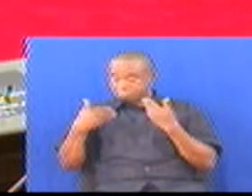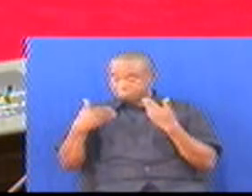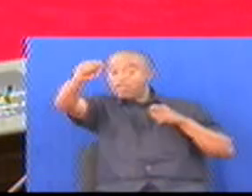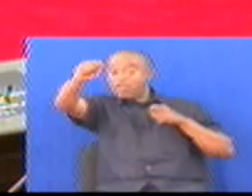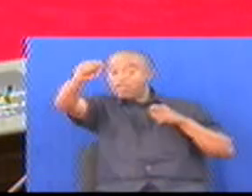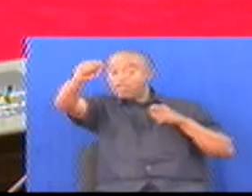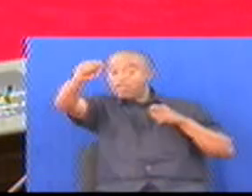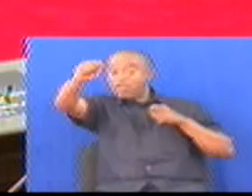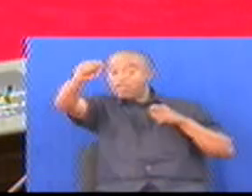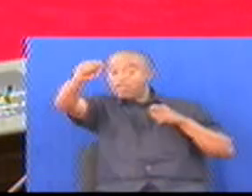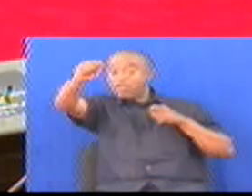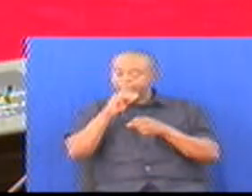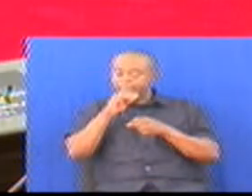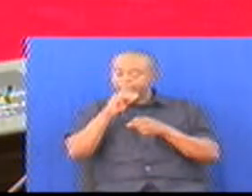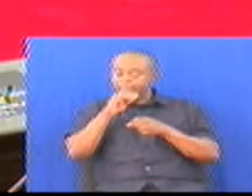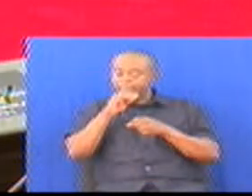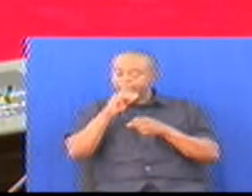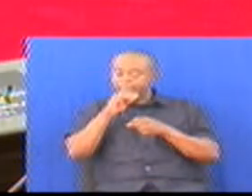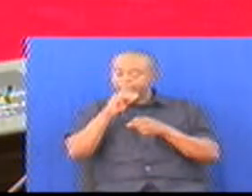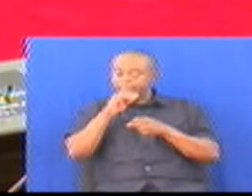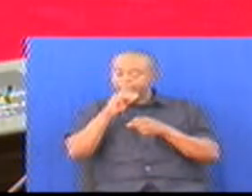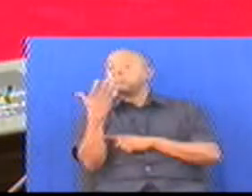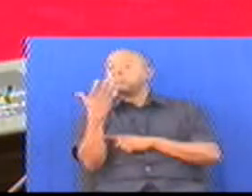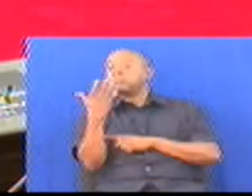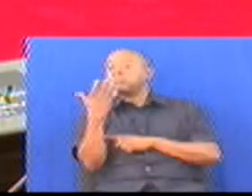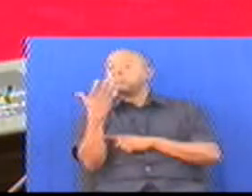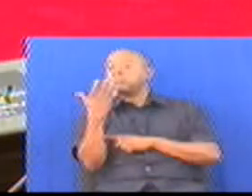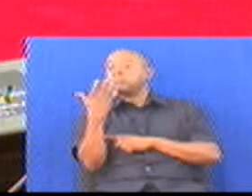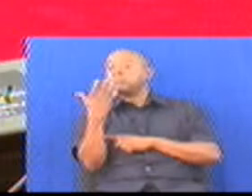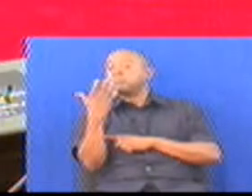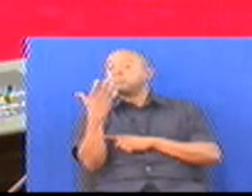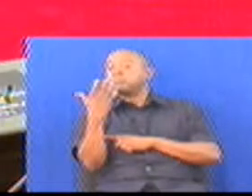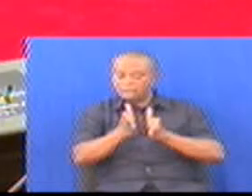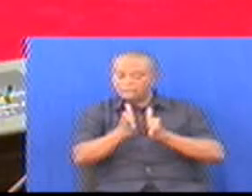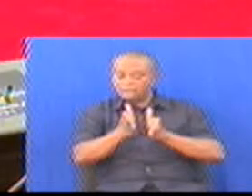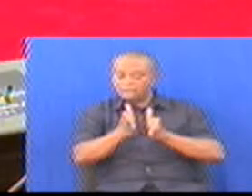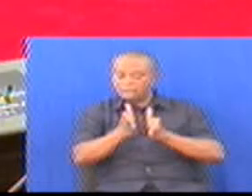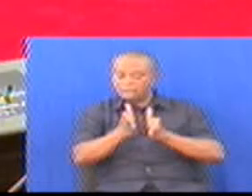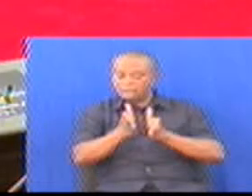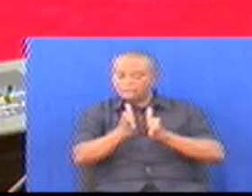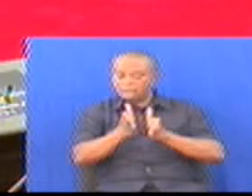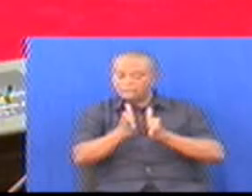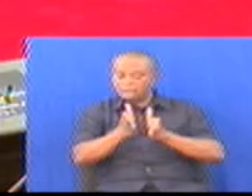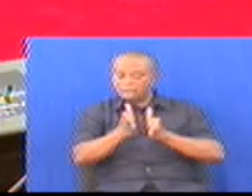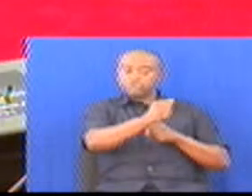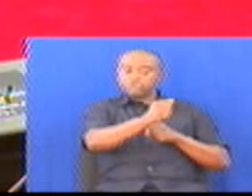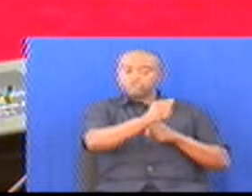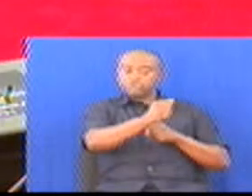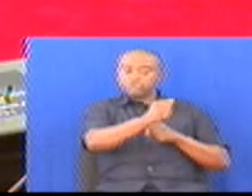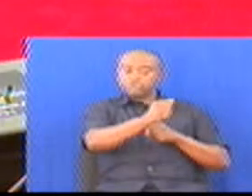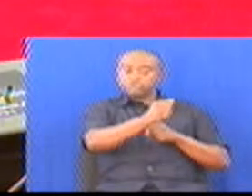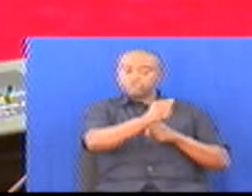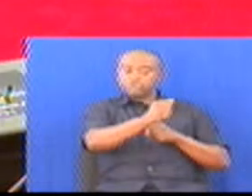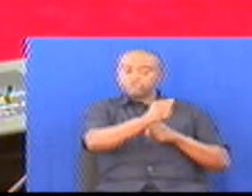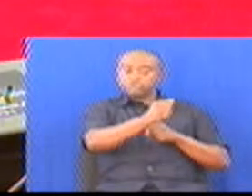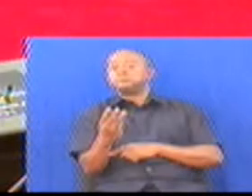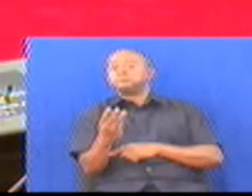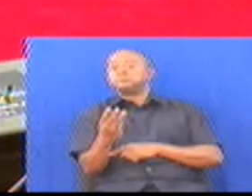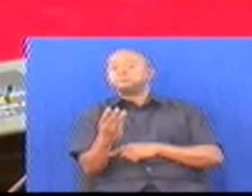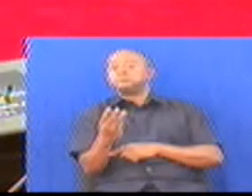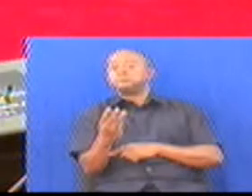mita 513.5 pamoja na barabara unganishi zenye urefu wa kilomita 4.3